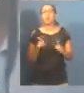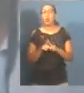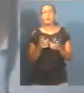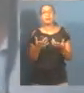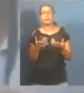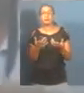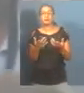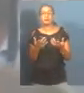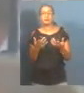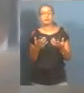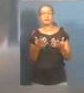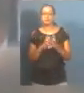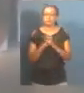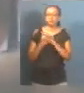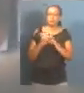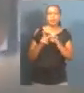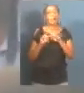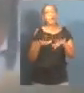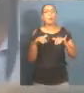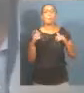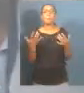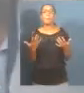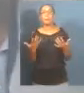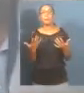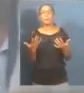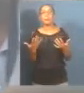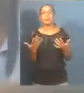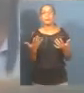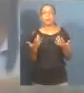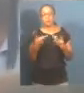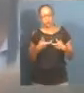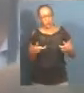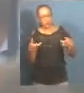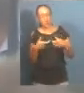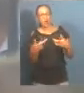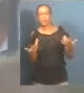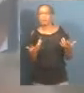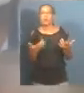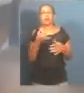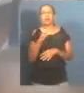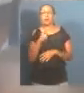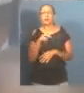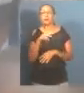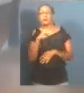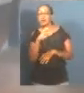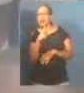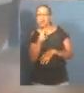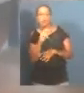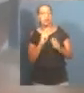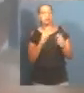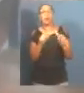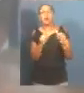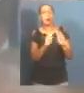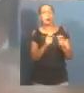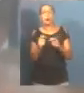en forum pour que ce soit le Congrès qui dise aux EPCI, voilà ce que vous avez à faire, et ou le